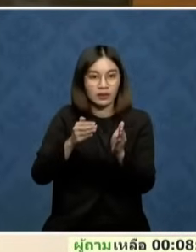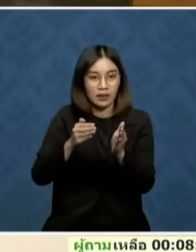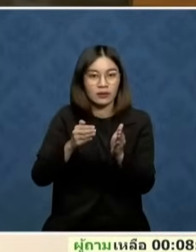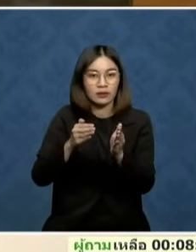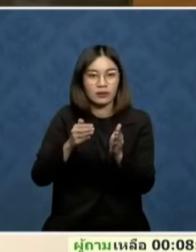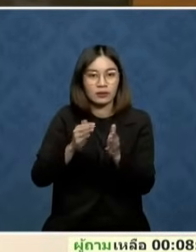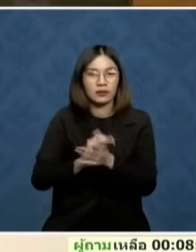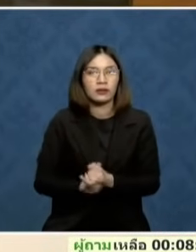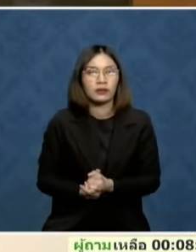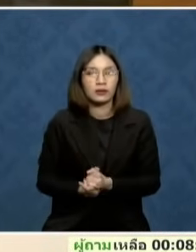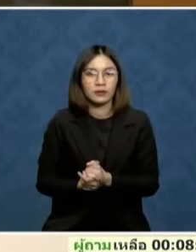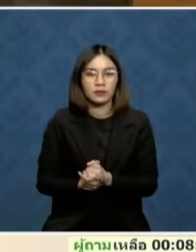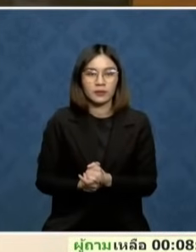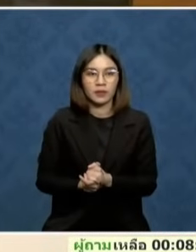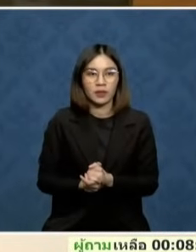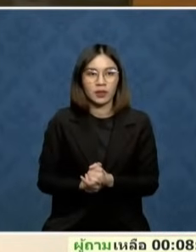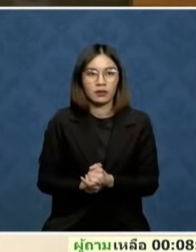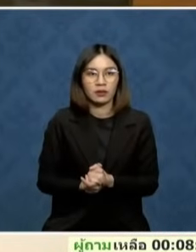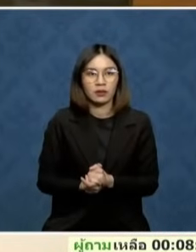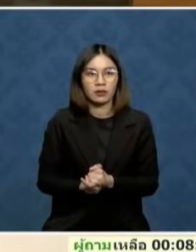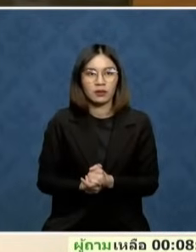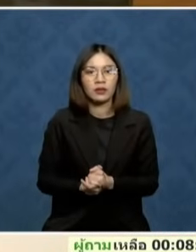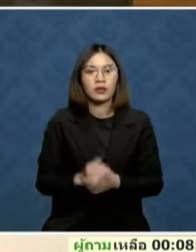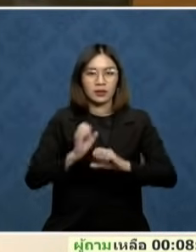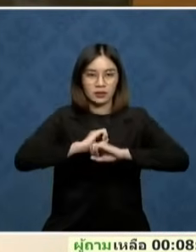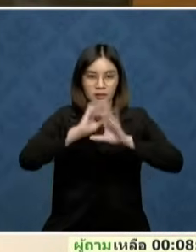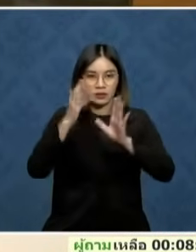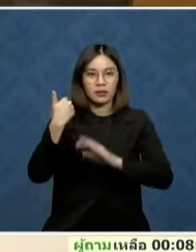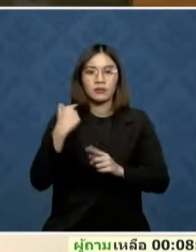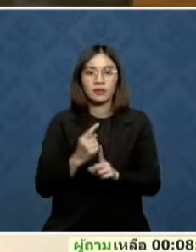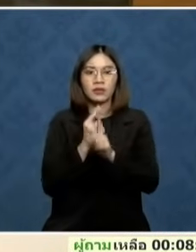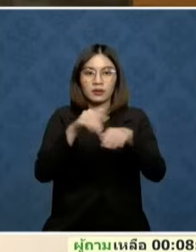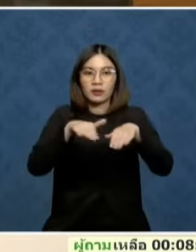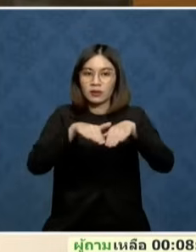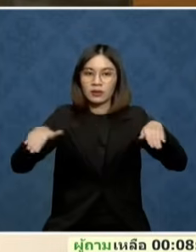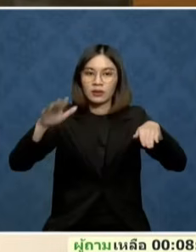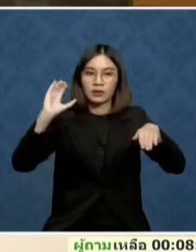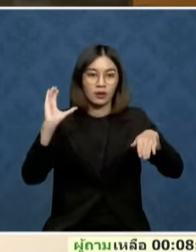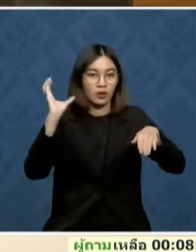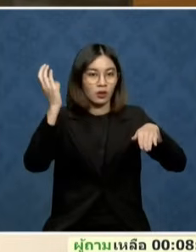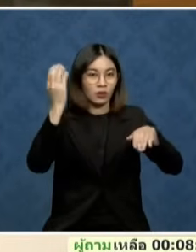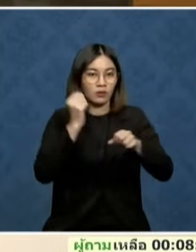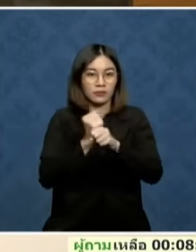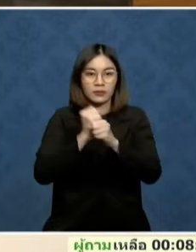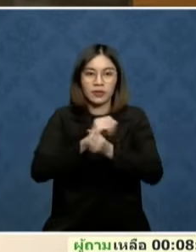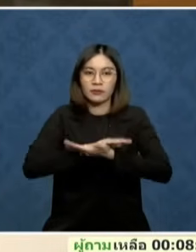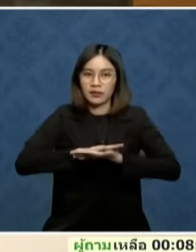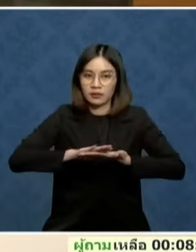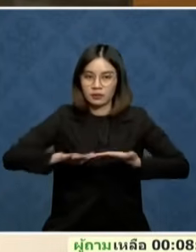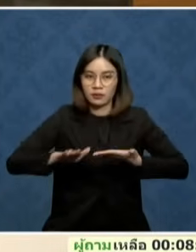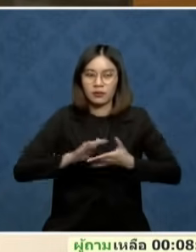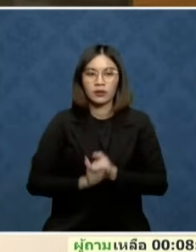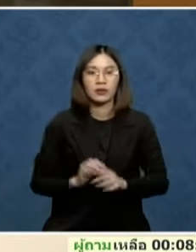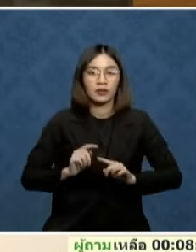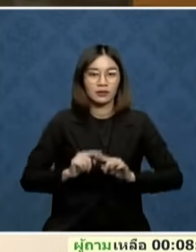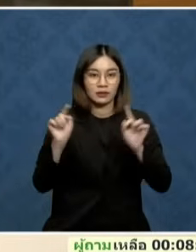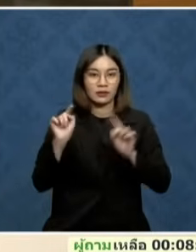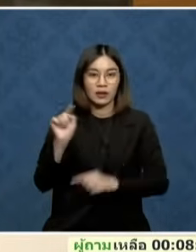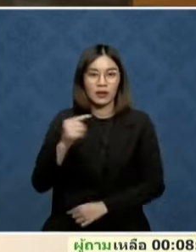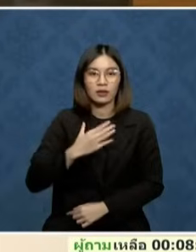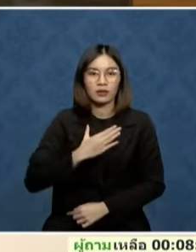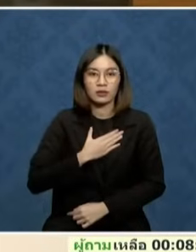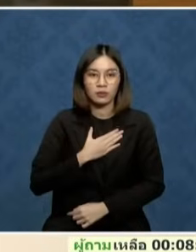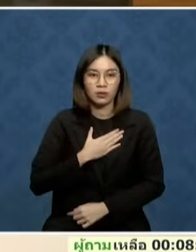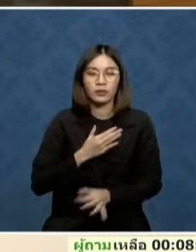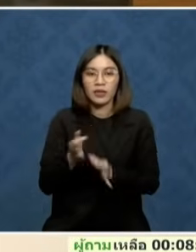ที่เป็นดิวดิลิเจนที่ชัดเจนตามมาตรฐานสากลเรียบร้อยนะครับแต่อย่างไรก็ตามที่ผม